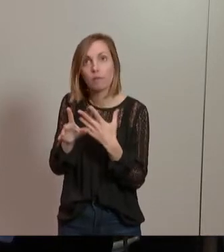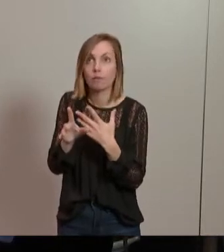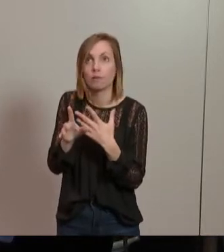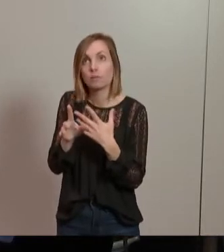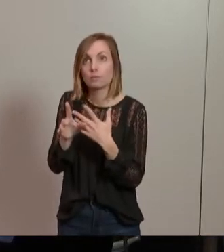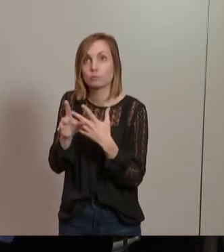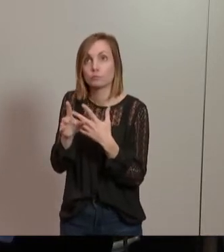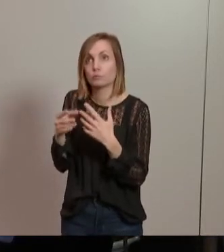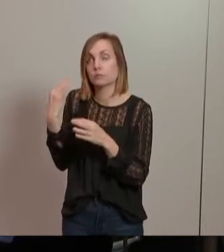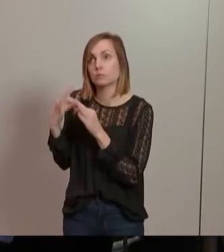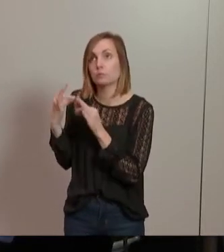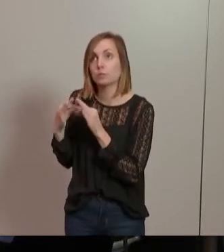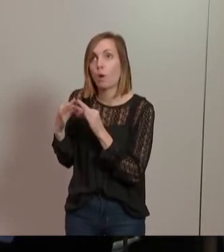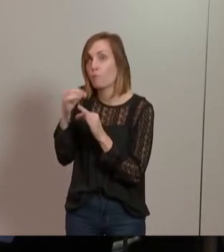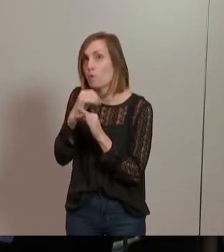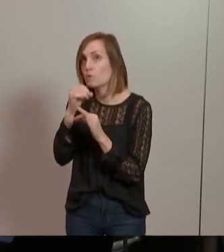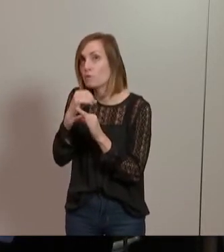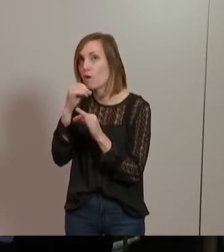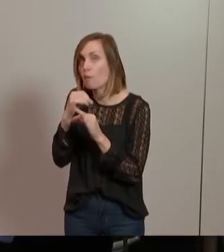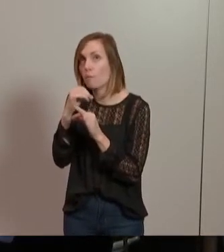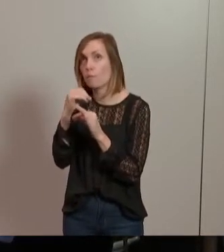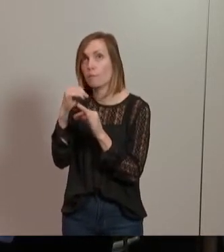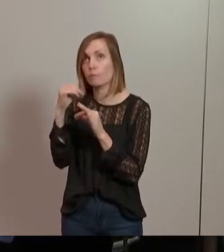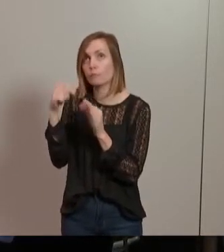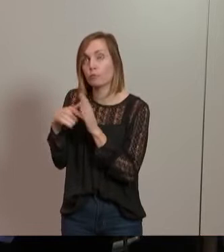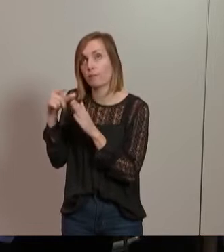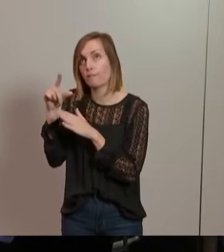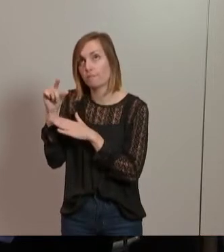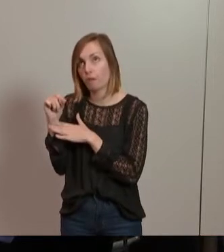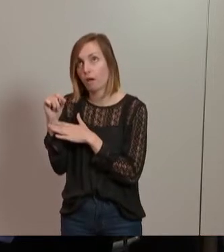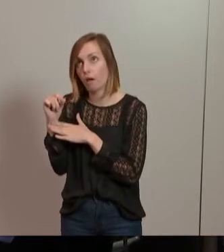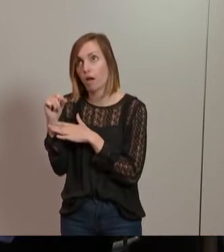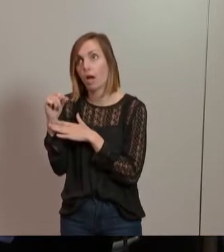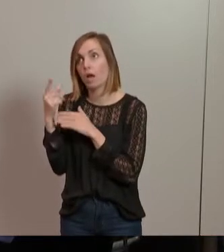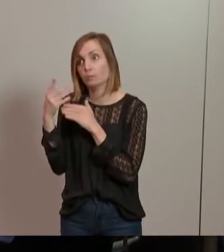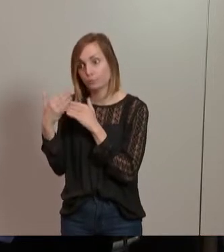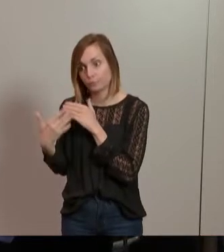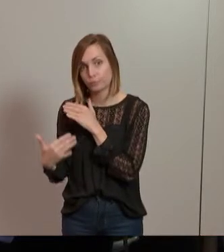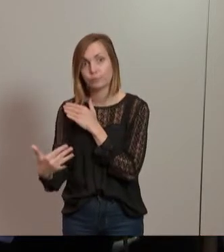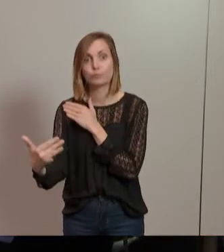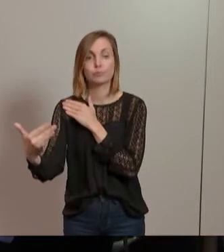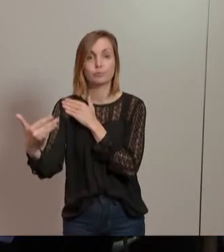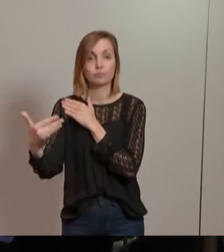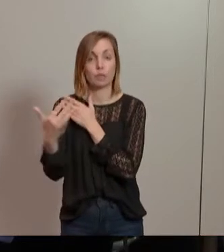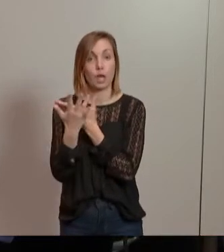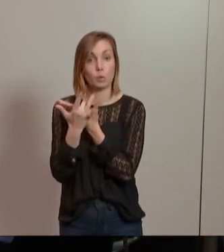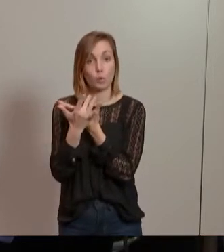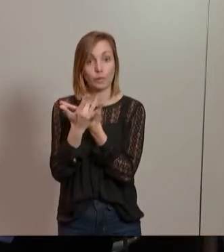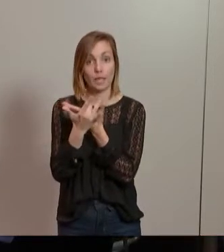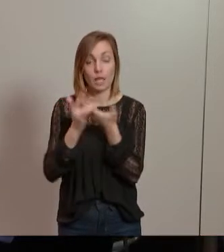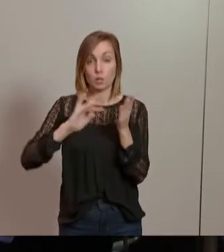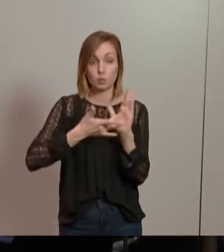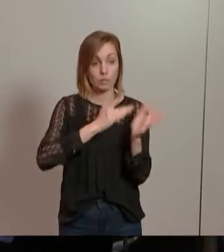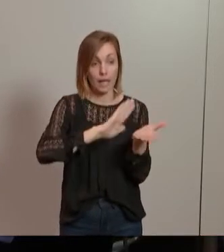à partir de septembre ou octobre. À partir de cette date-là, en fait, un courrier il a été envoyé à toutes les associations